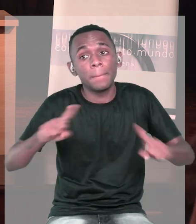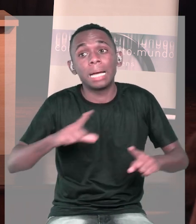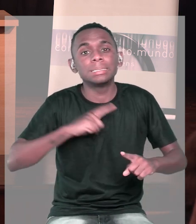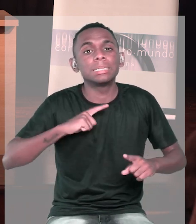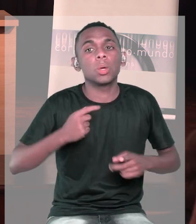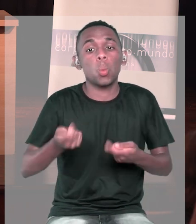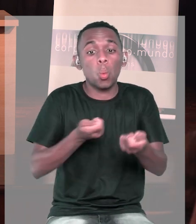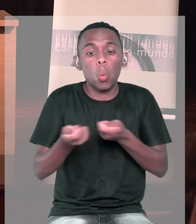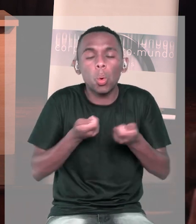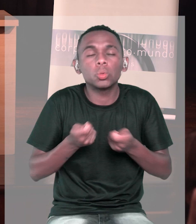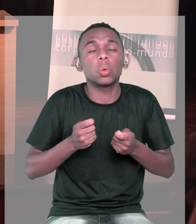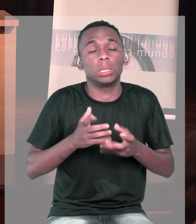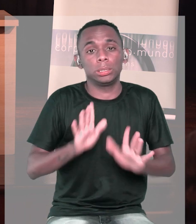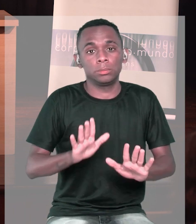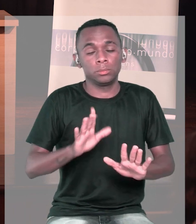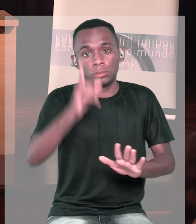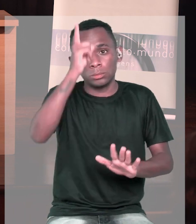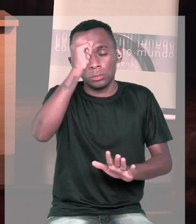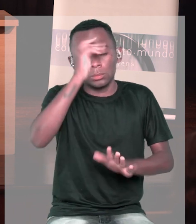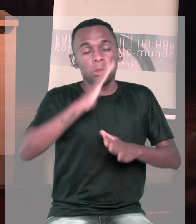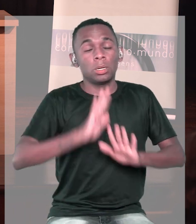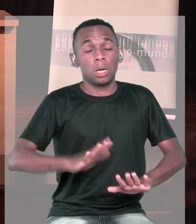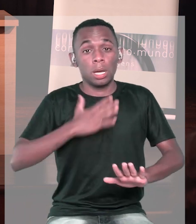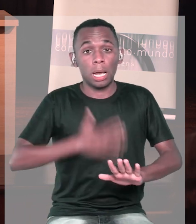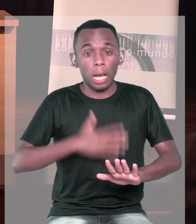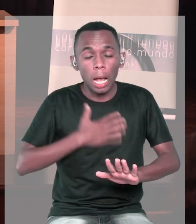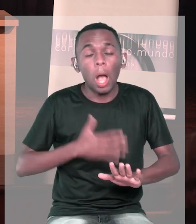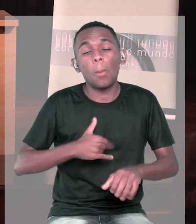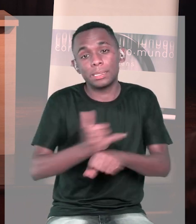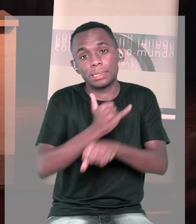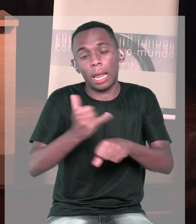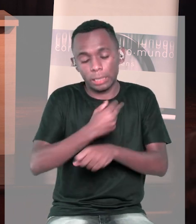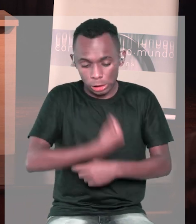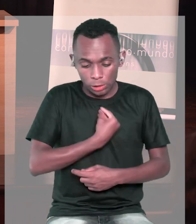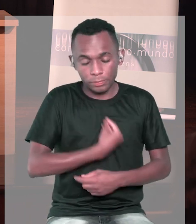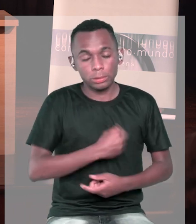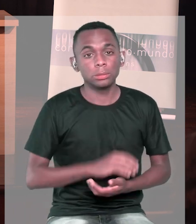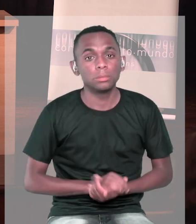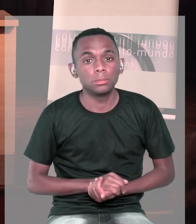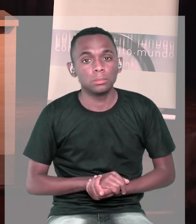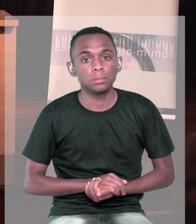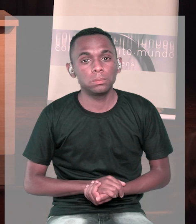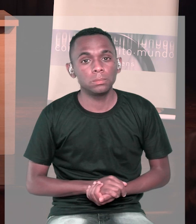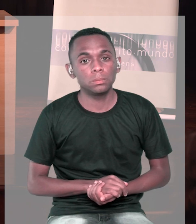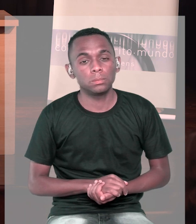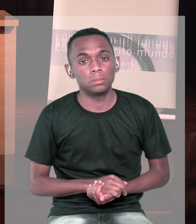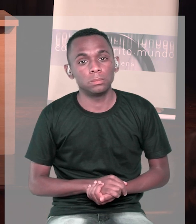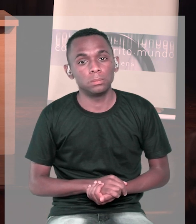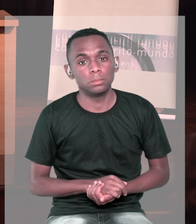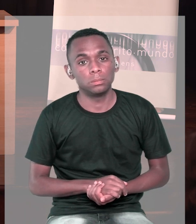o controle, poder controlar a sua forma de existir. Alors, je peux vous citer un